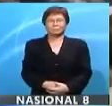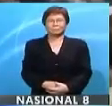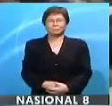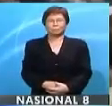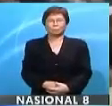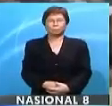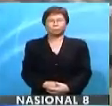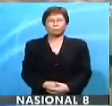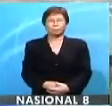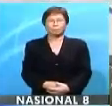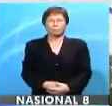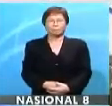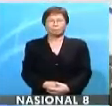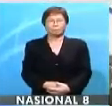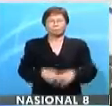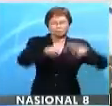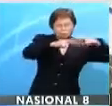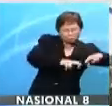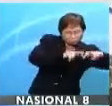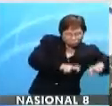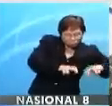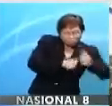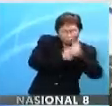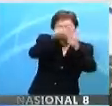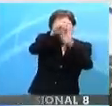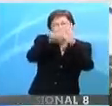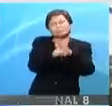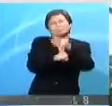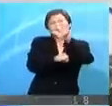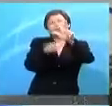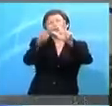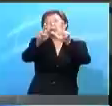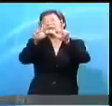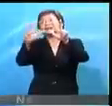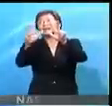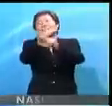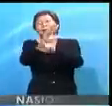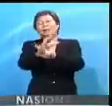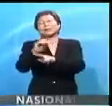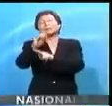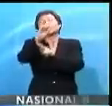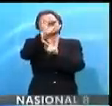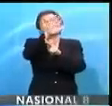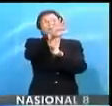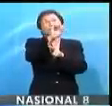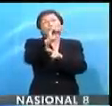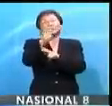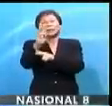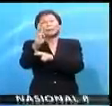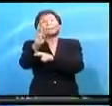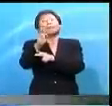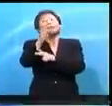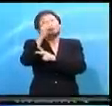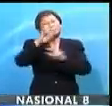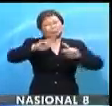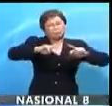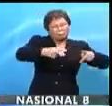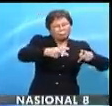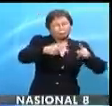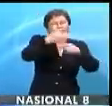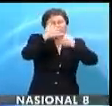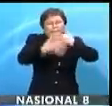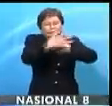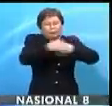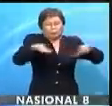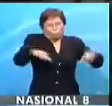Izin menurut beliau siasatan dijalankan mengikut seksyen 323 dan506 kanun keseksaan iaitu menyebabkan cedera